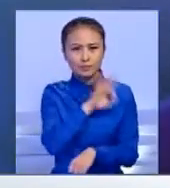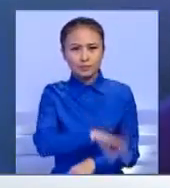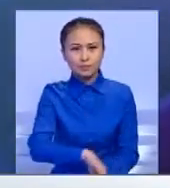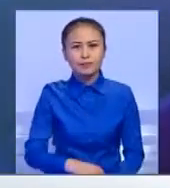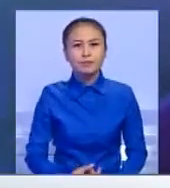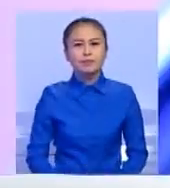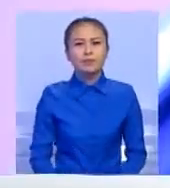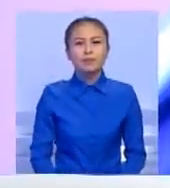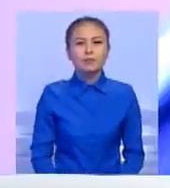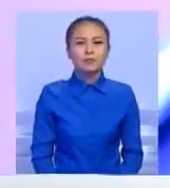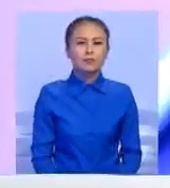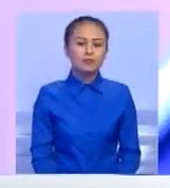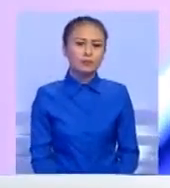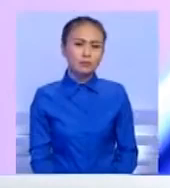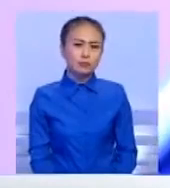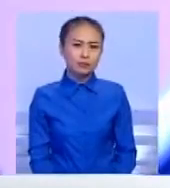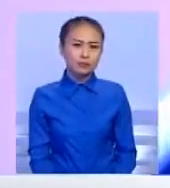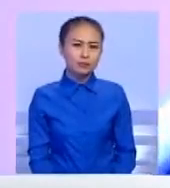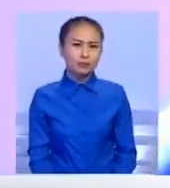тұрғындары.